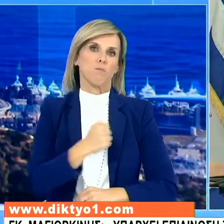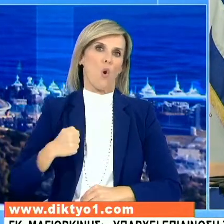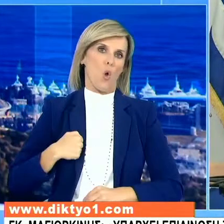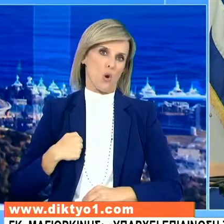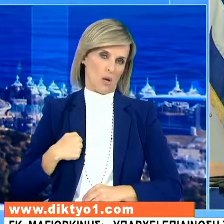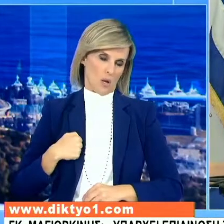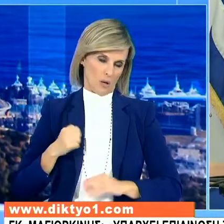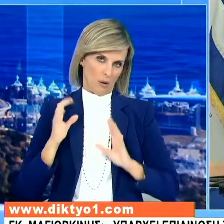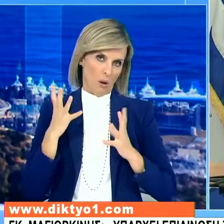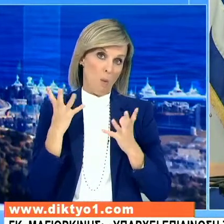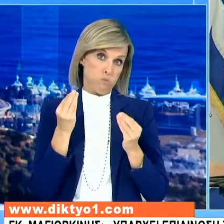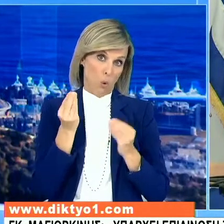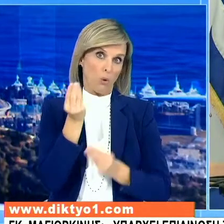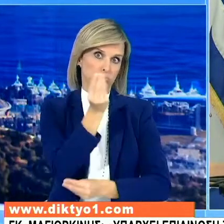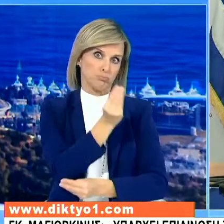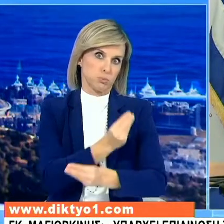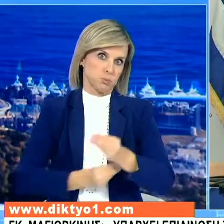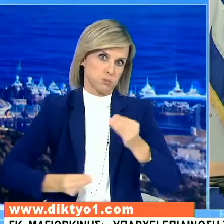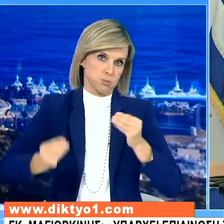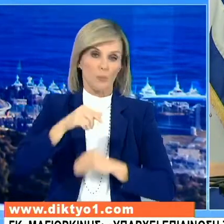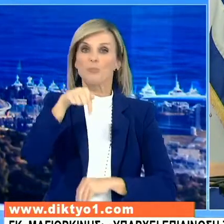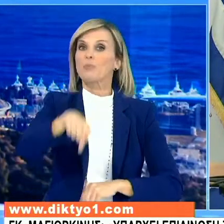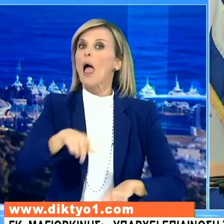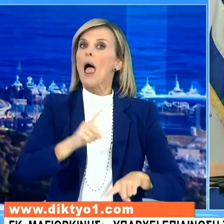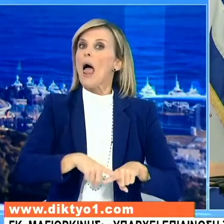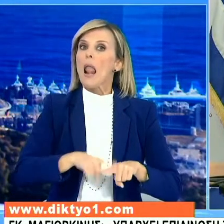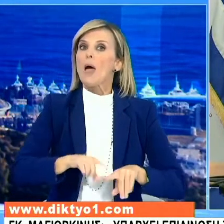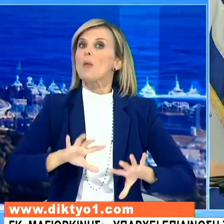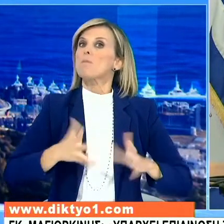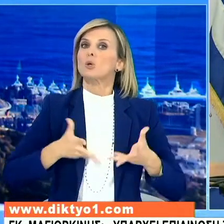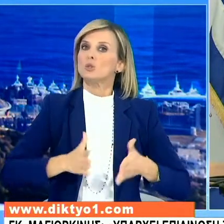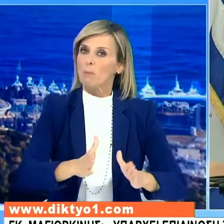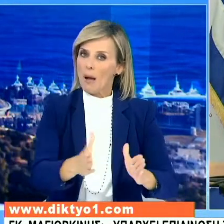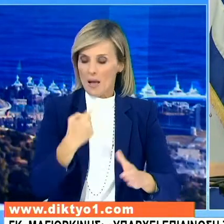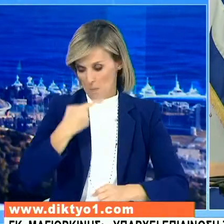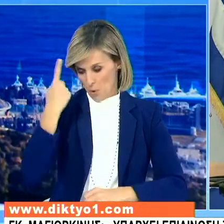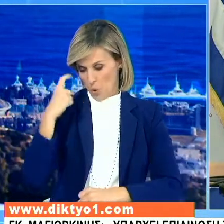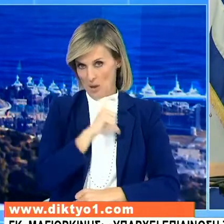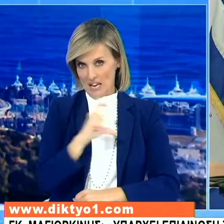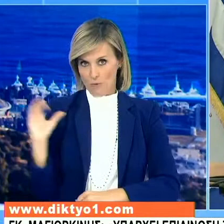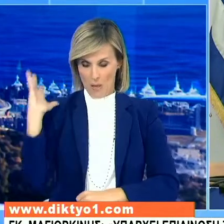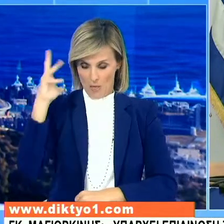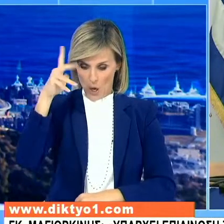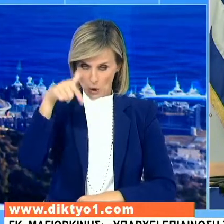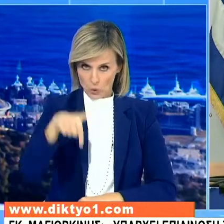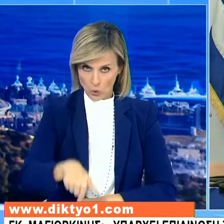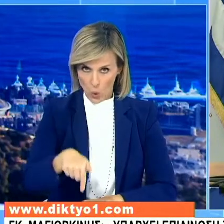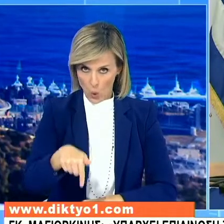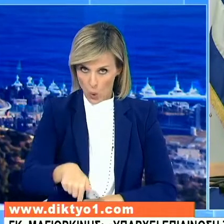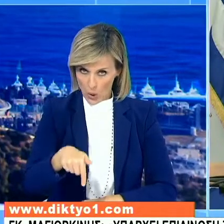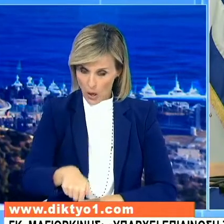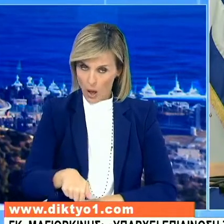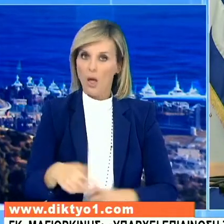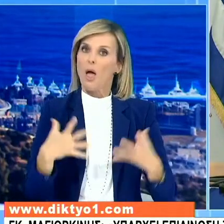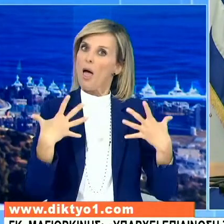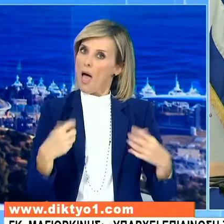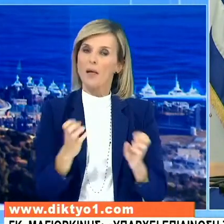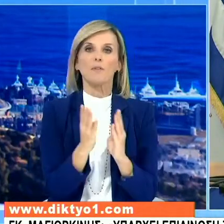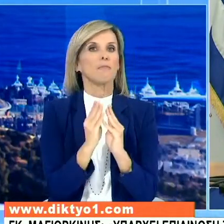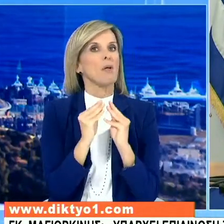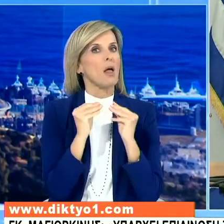Στην Ελλάδα, με βάση τα στοιχεία που δημοσιεύει ο ΕΟΔΗ, την τελευταία εβδομάδα ο συνολικός αριθμός των διαγνώσεων στην επικράτεια έδειξε σημαντική